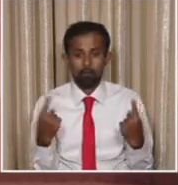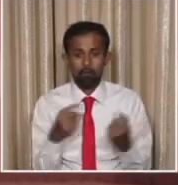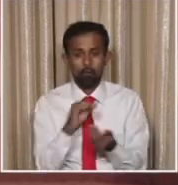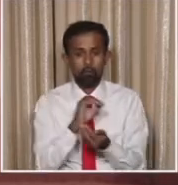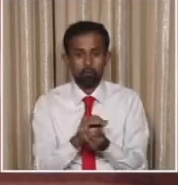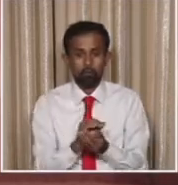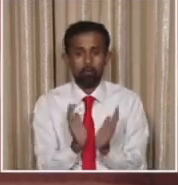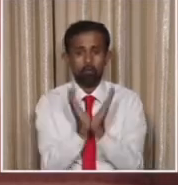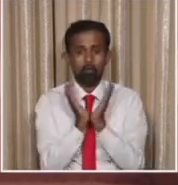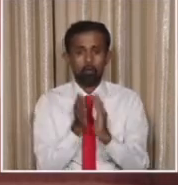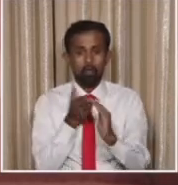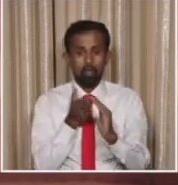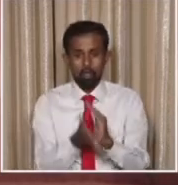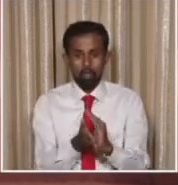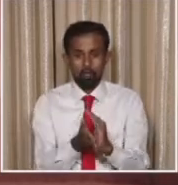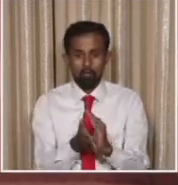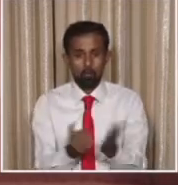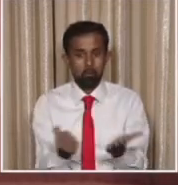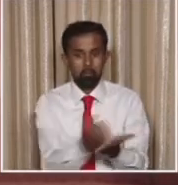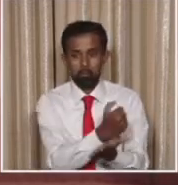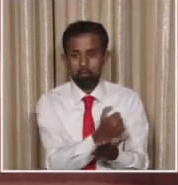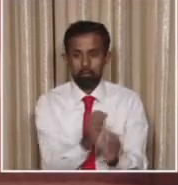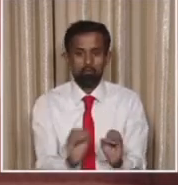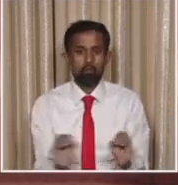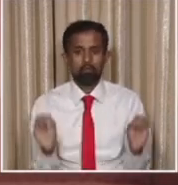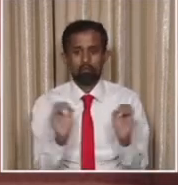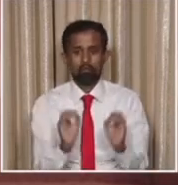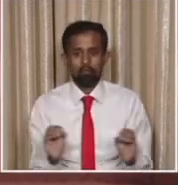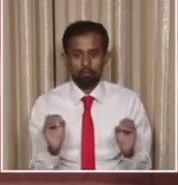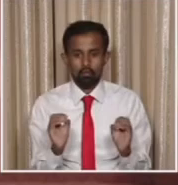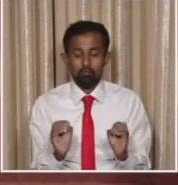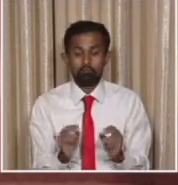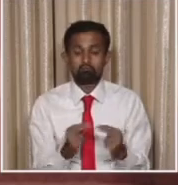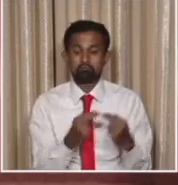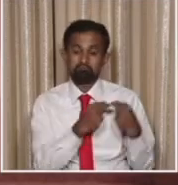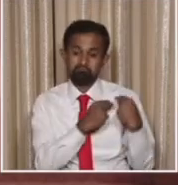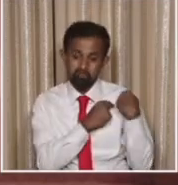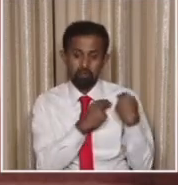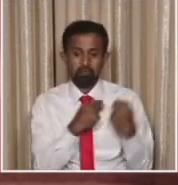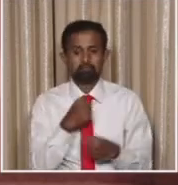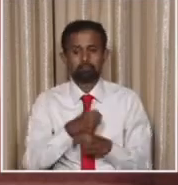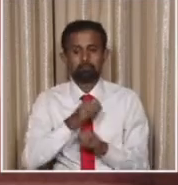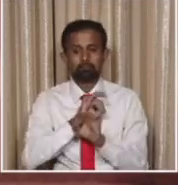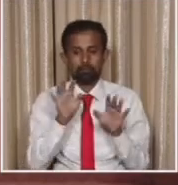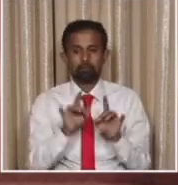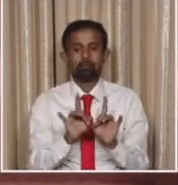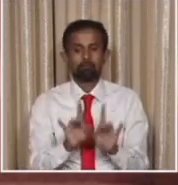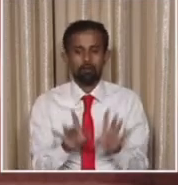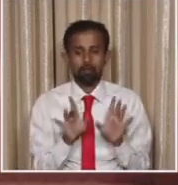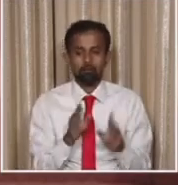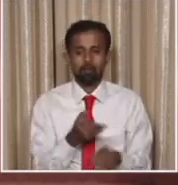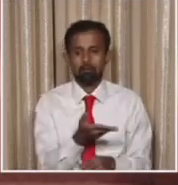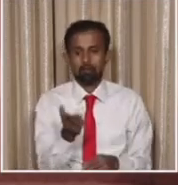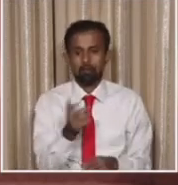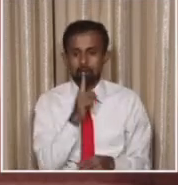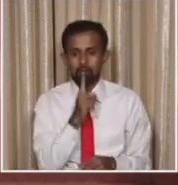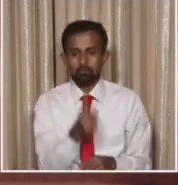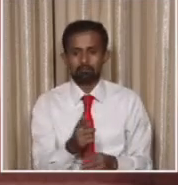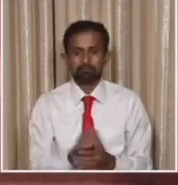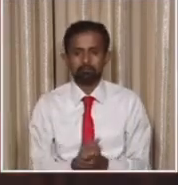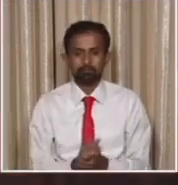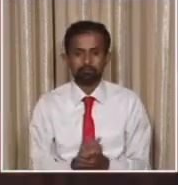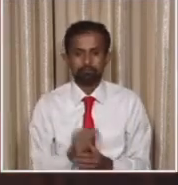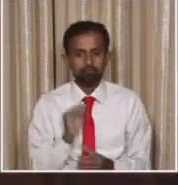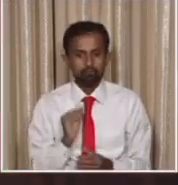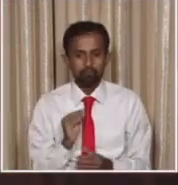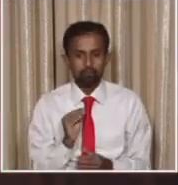සංරක්ෂිත වනාන්තරවලට කිසිදු හානියක් වෙන්නේ නැහැ කියන එක ඉතාම වගකීමෙන් මේ ගැසට් එක අනුව මම සභාවට ඉදිරිපත් කරනවා නමුත්